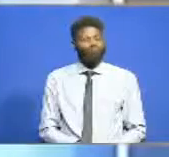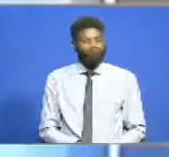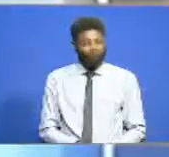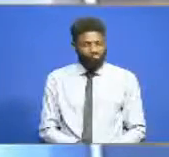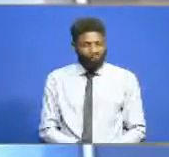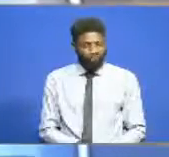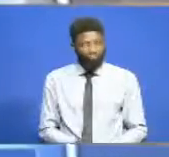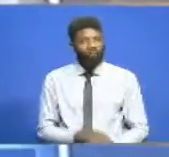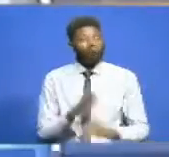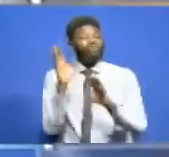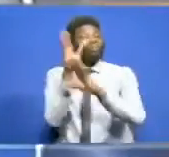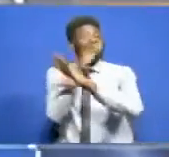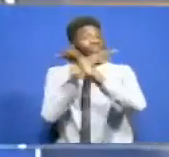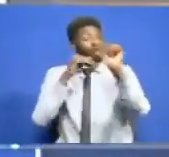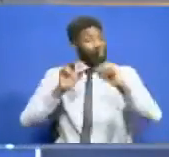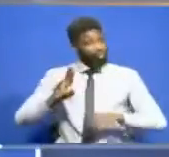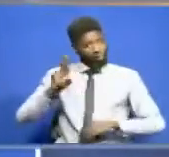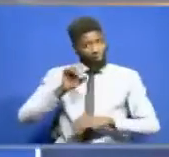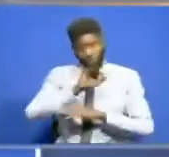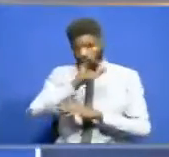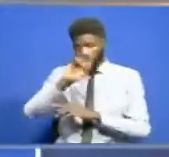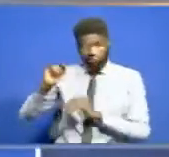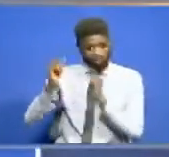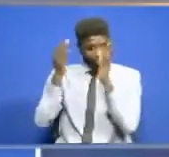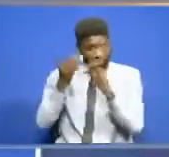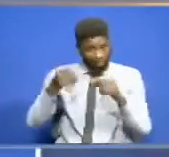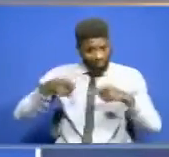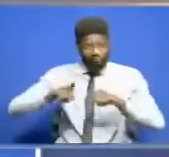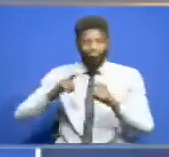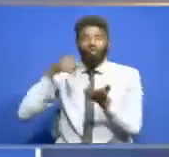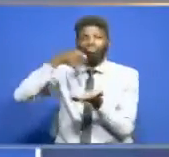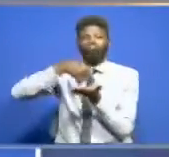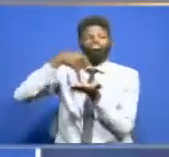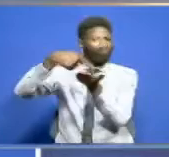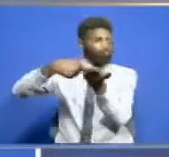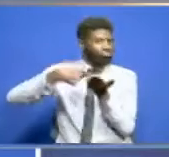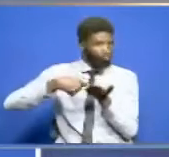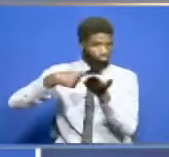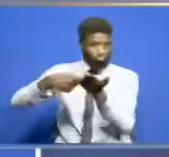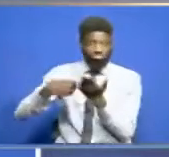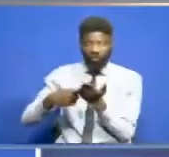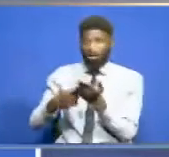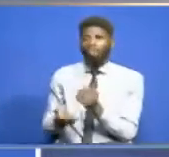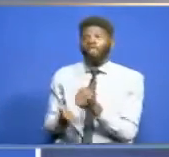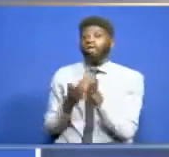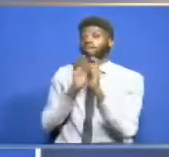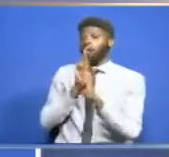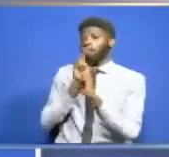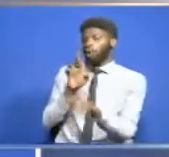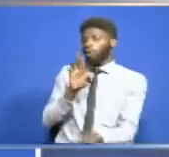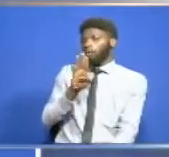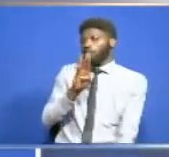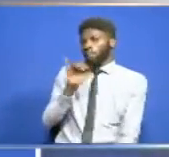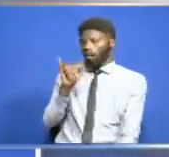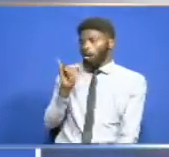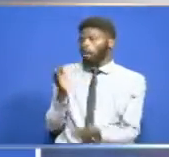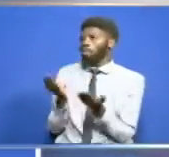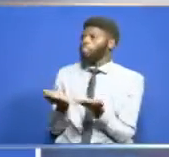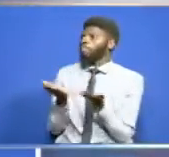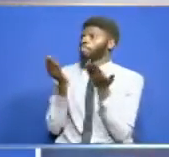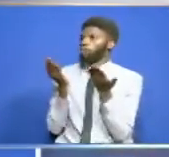Na Rais Uhuru Kenyatta amewataka Wakenya wajihusishe katika mashauriano yatakayoboresha ripoti ya mpango wa maridhiano